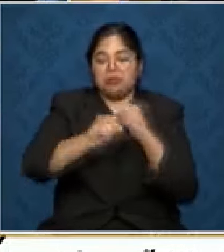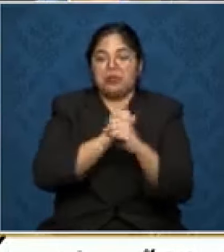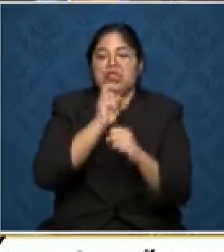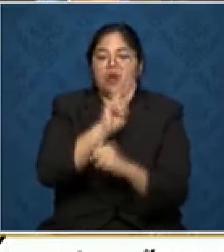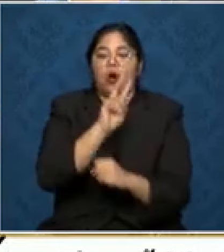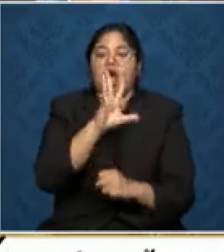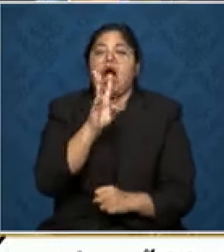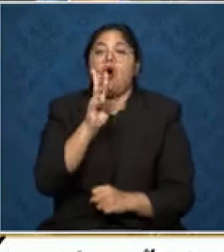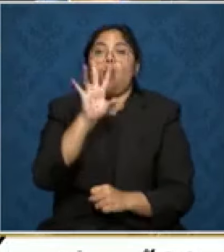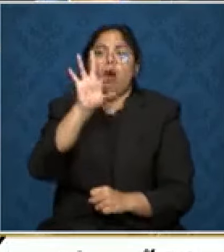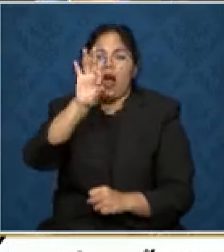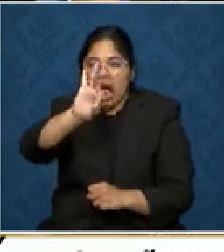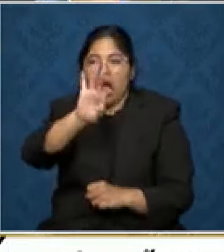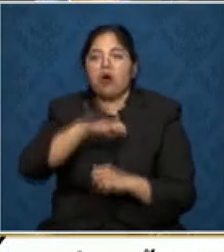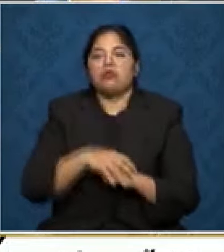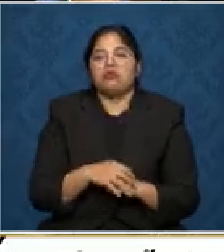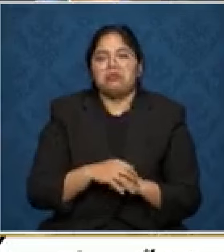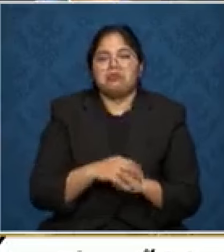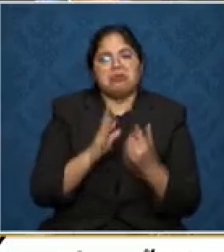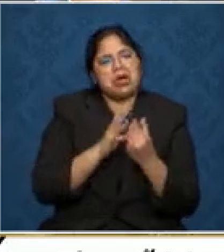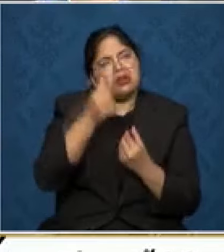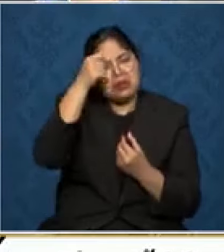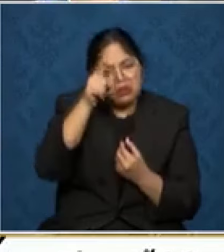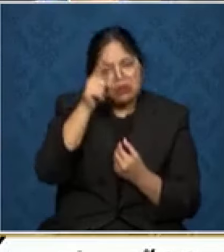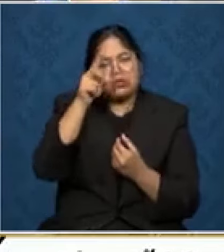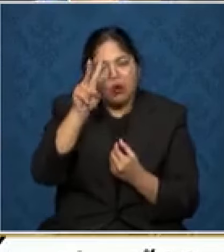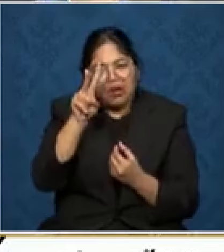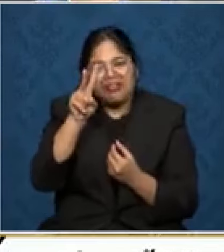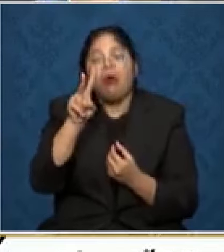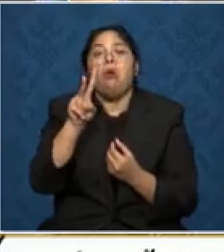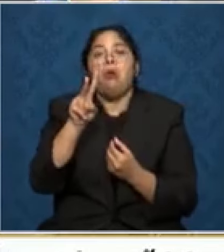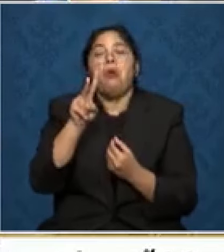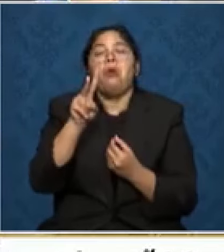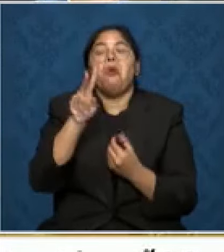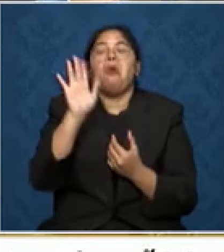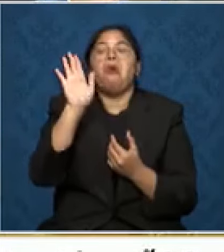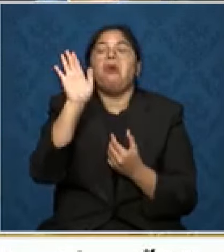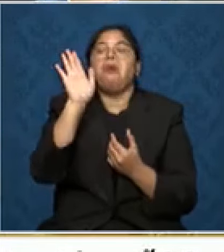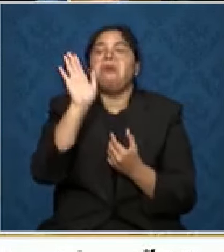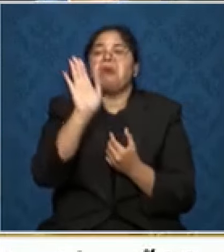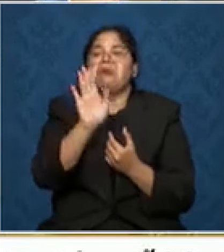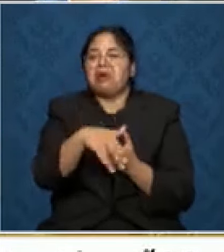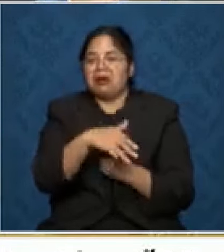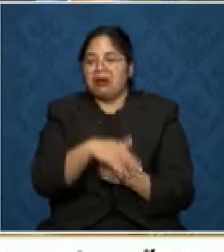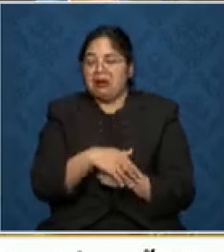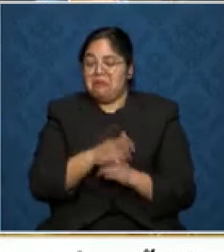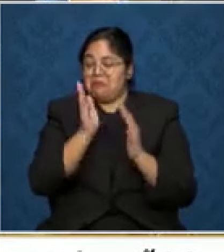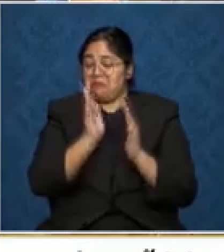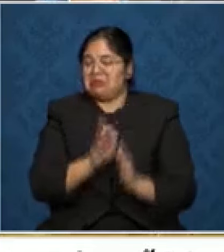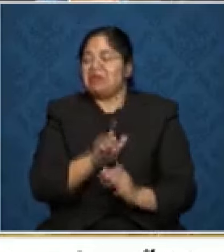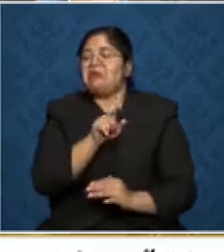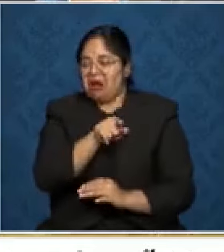10ปีปรากฏว่าแค่ 2-3วันโป๊ะแตกครับเพราะมีคนจับได้